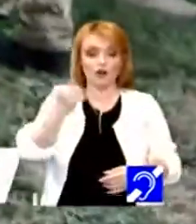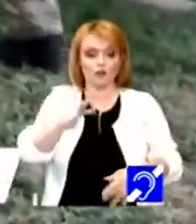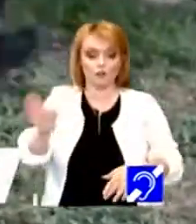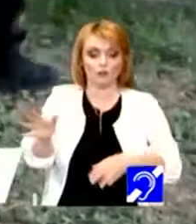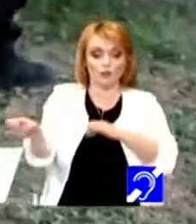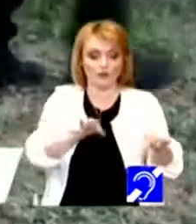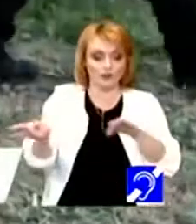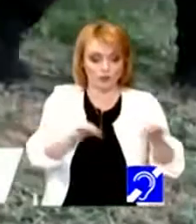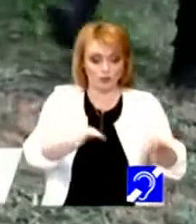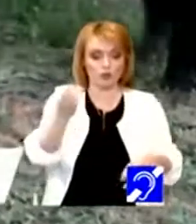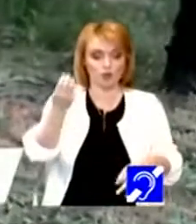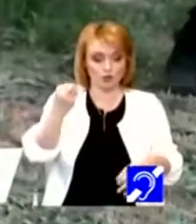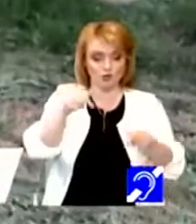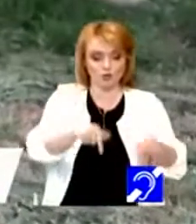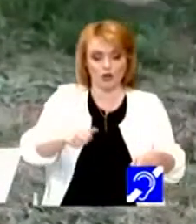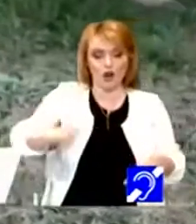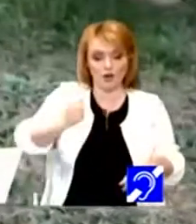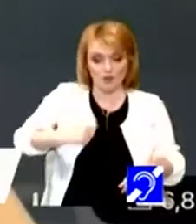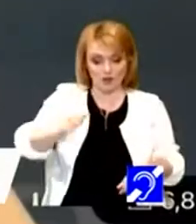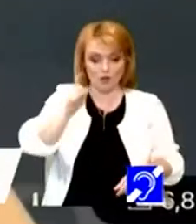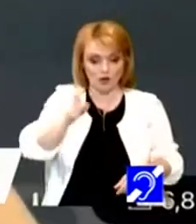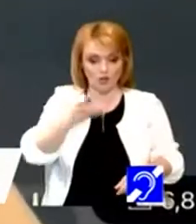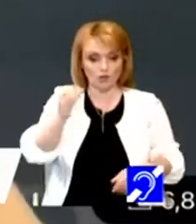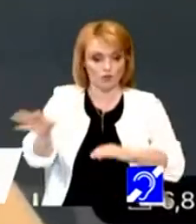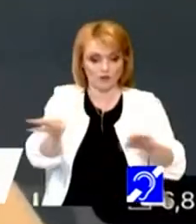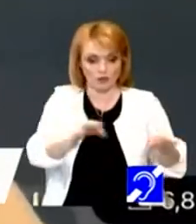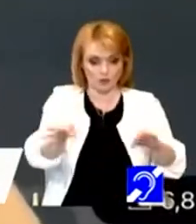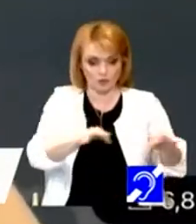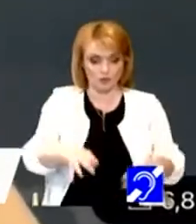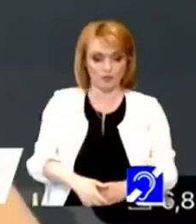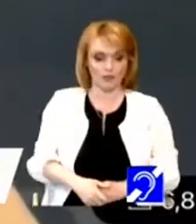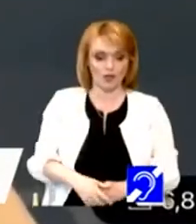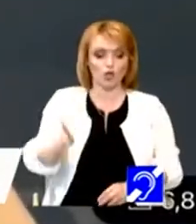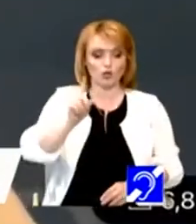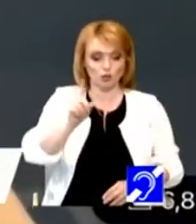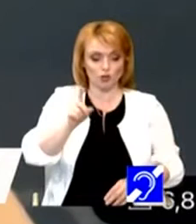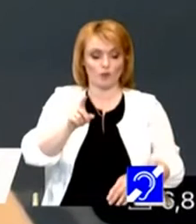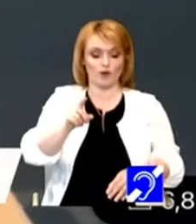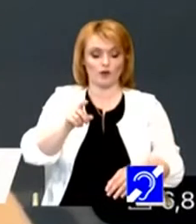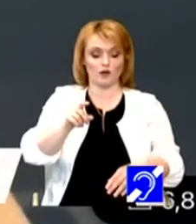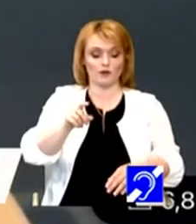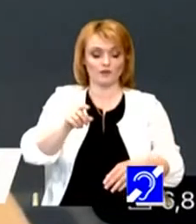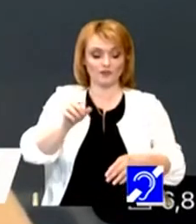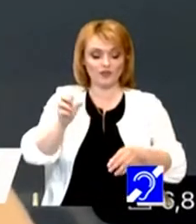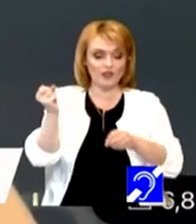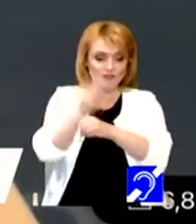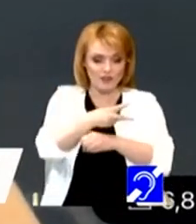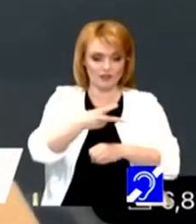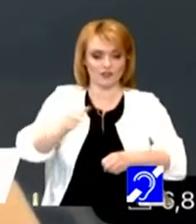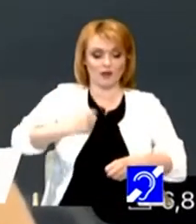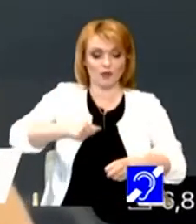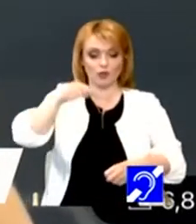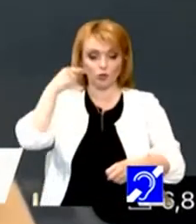те підкріплення, яке приходить до наших військових. І я розумію, що, слухайте,